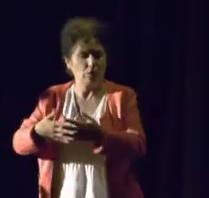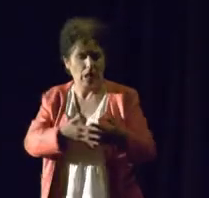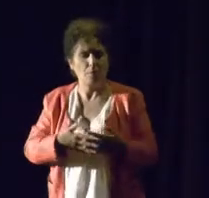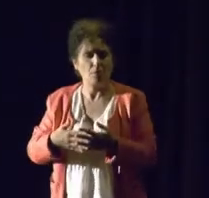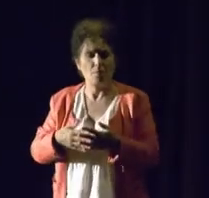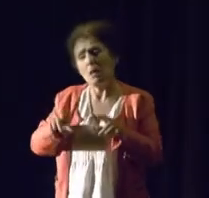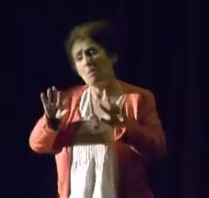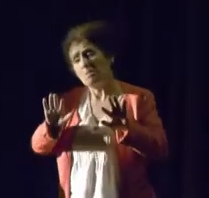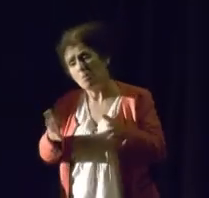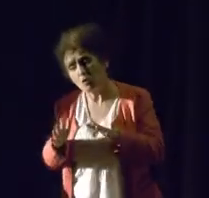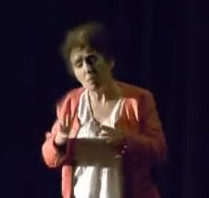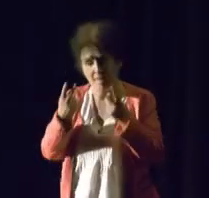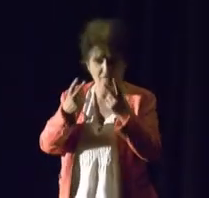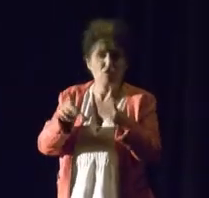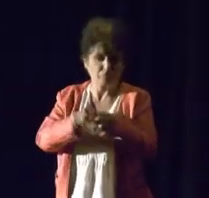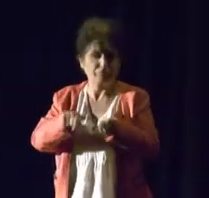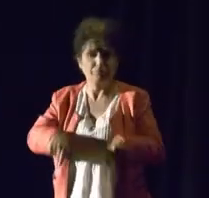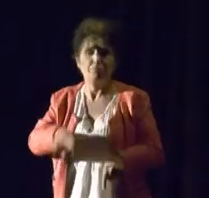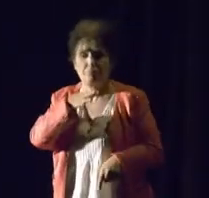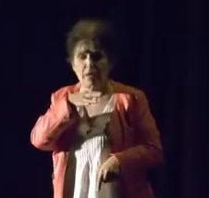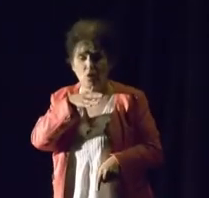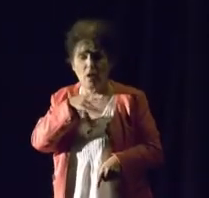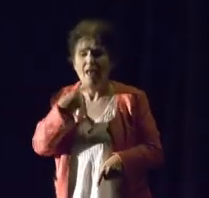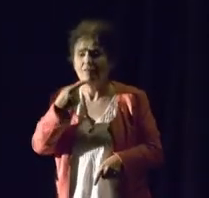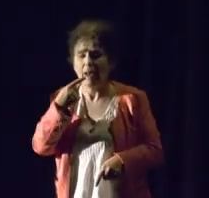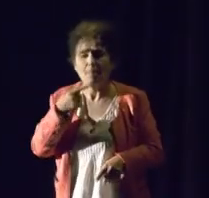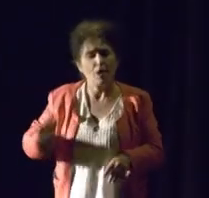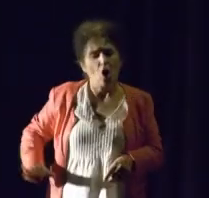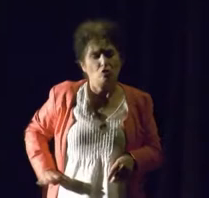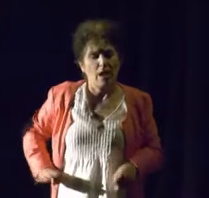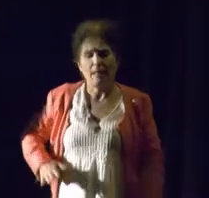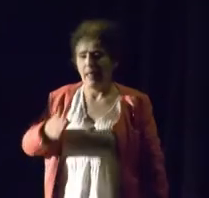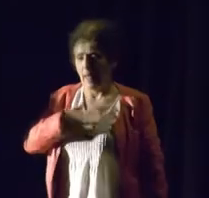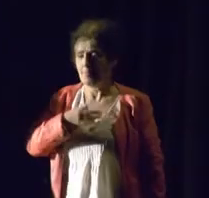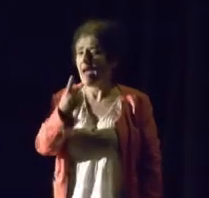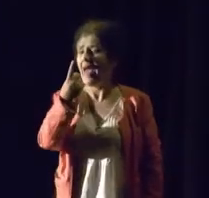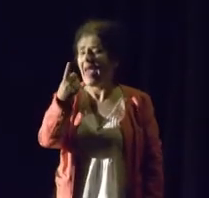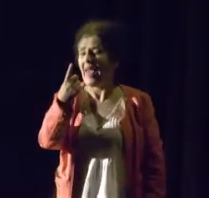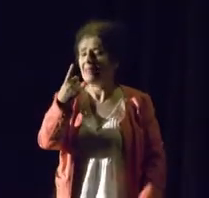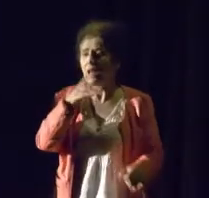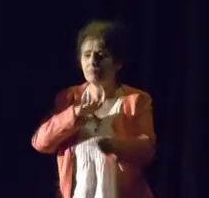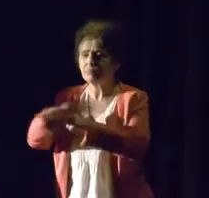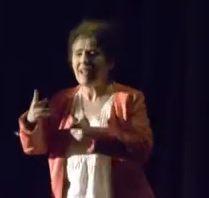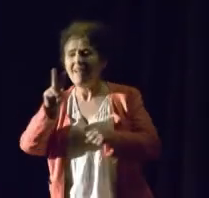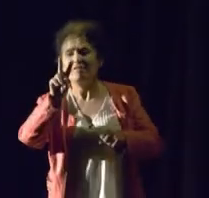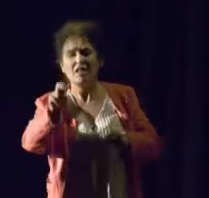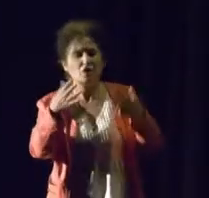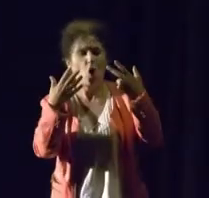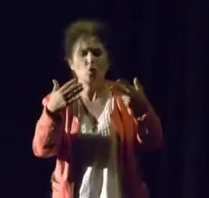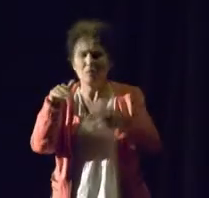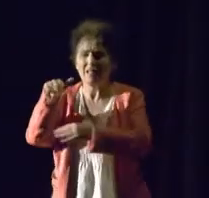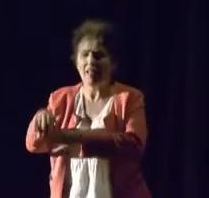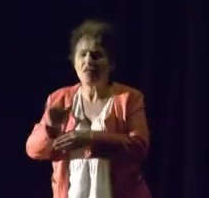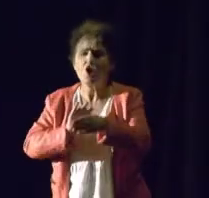држави, може би важат и за кај нас. Вика, жената има 1 наспроти 280.000